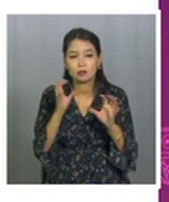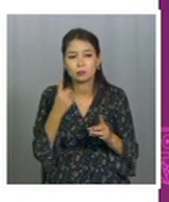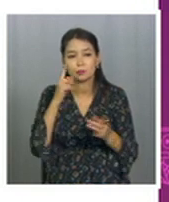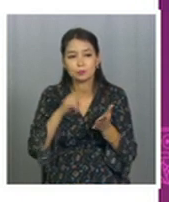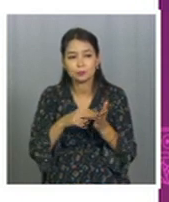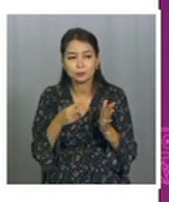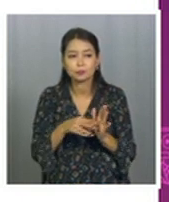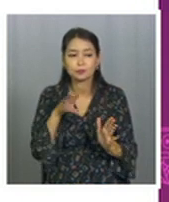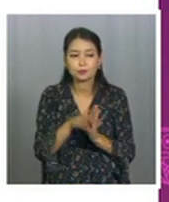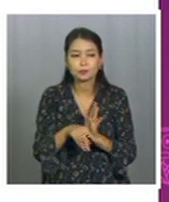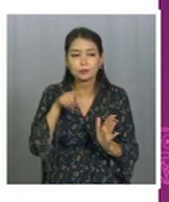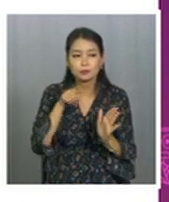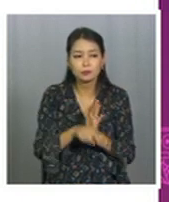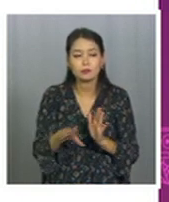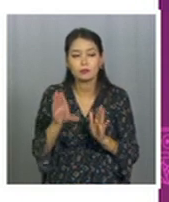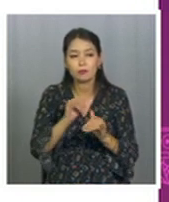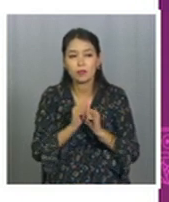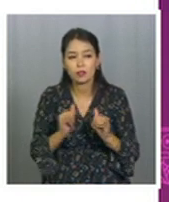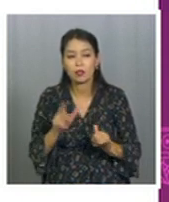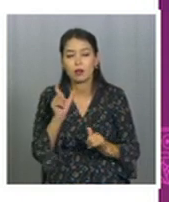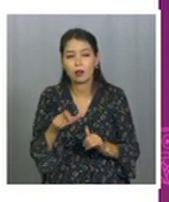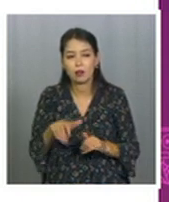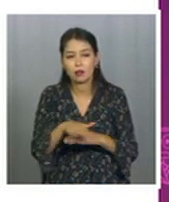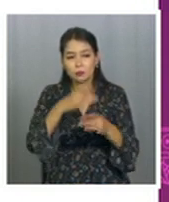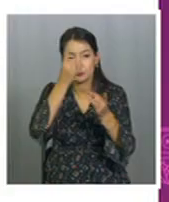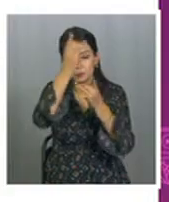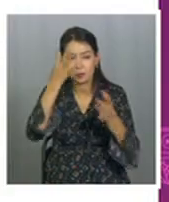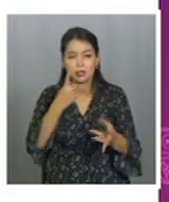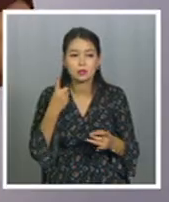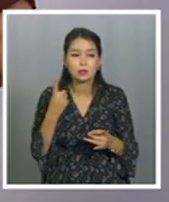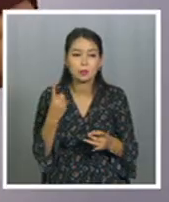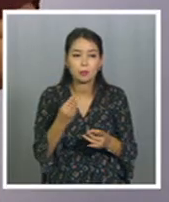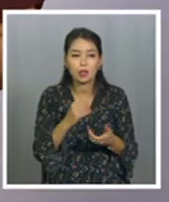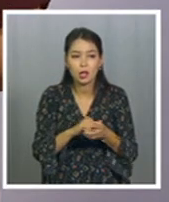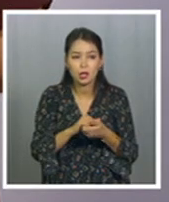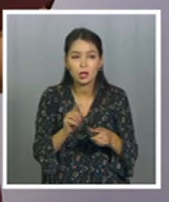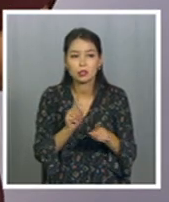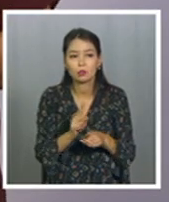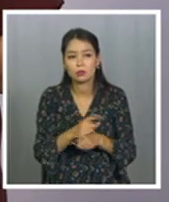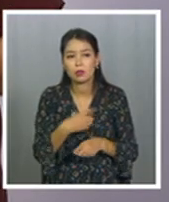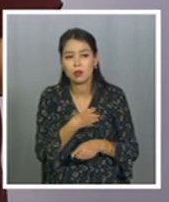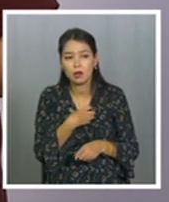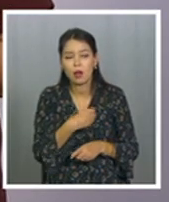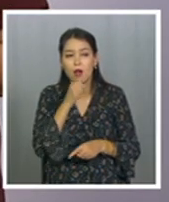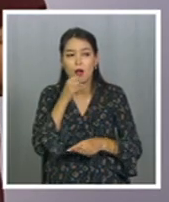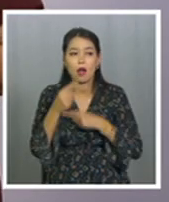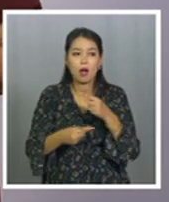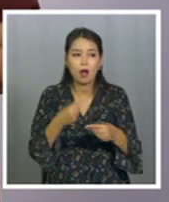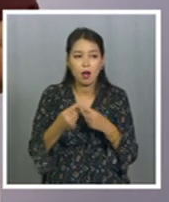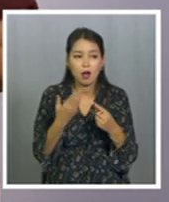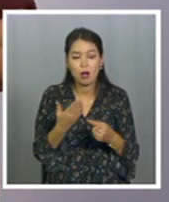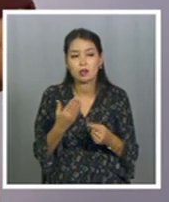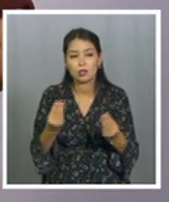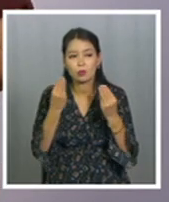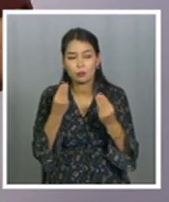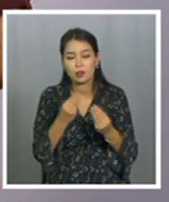тоғысуы терең тамырлы халқымыздың мәдени бірлігінің айқын айғағы. Атадан қалған асыл мұрамызды,